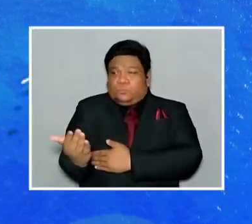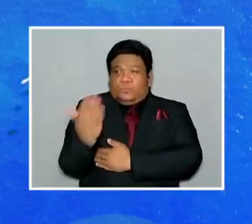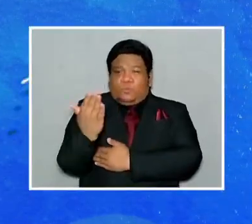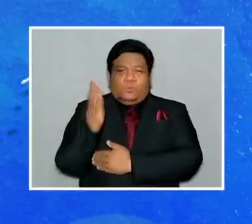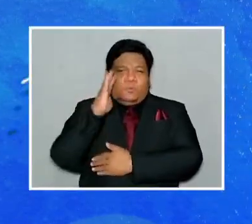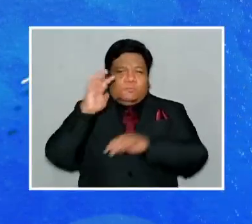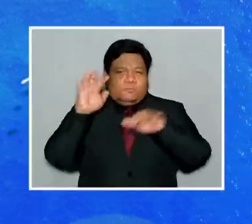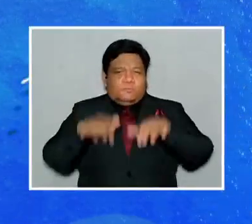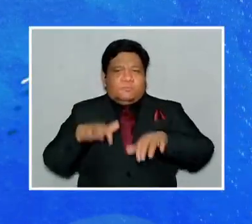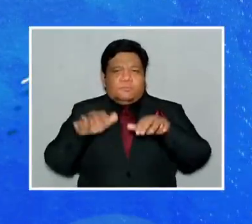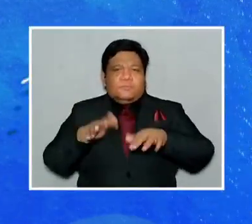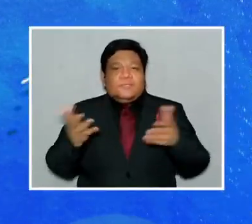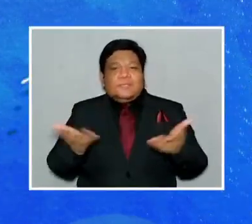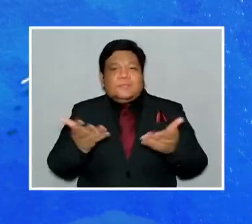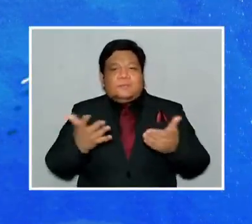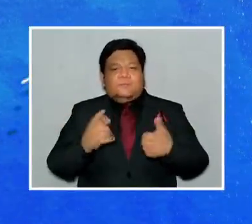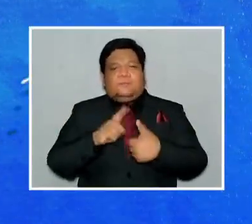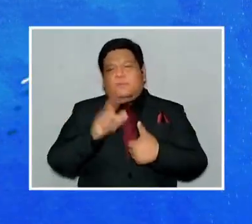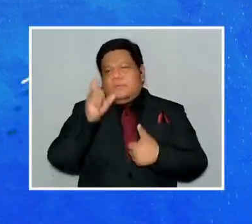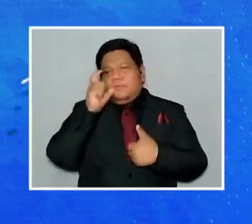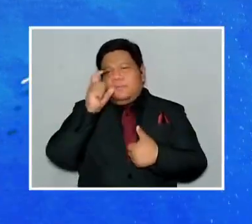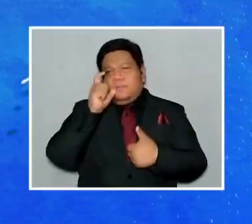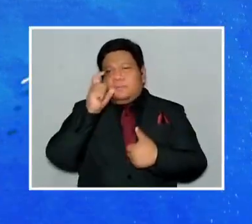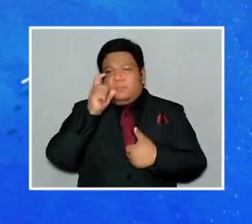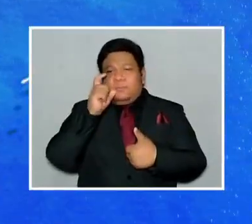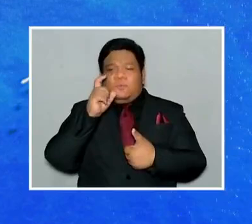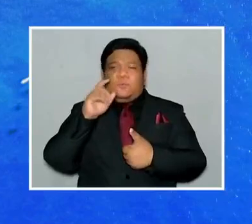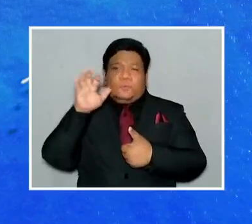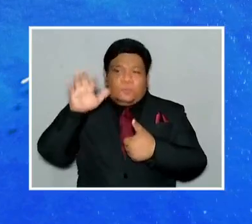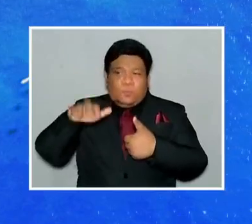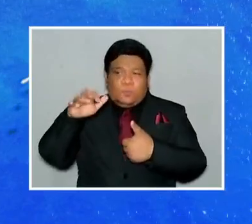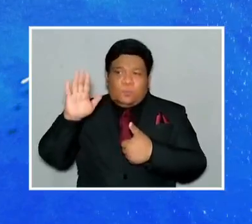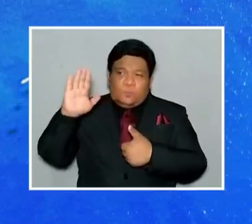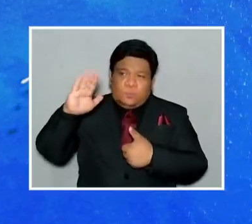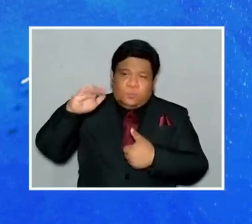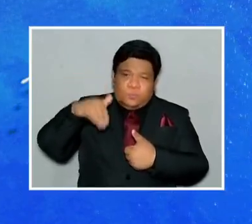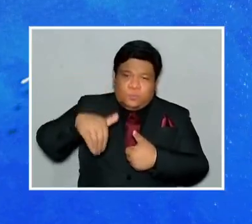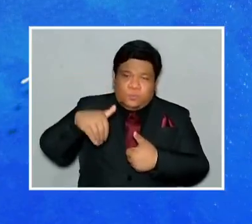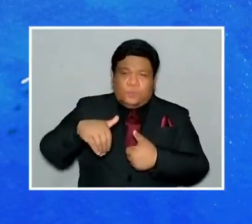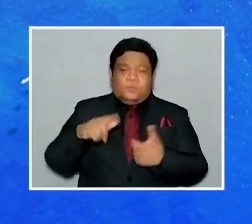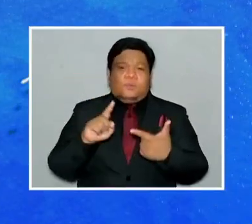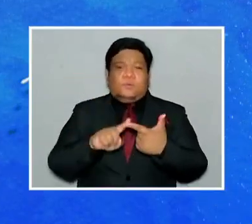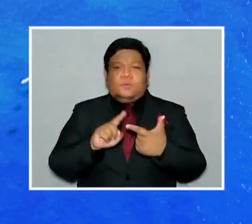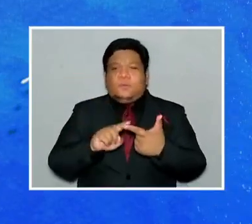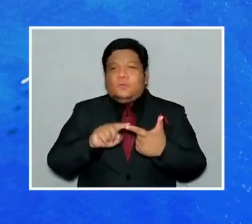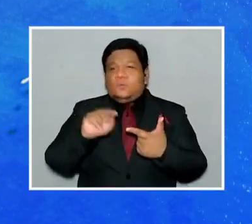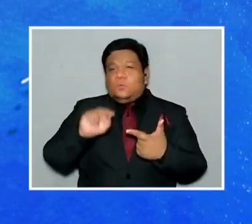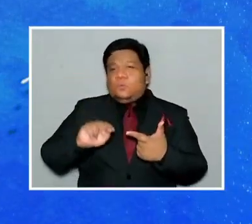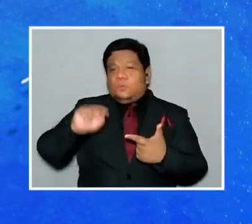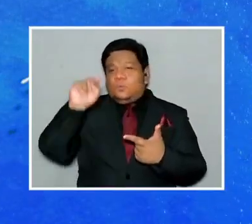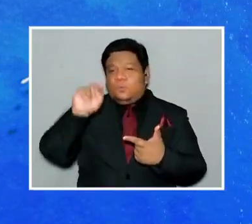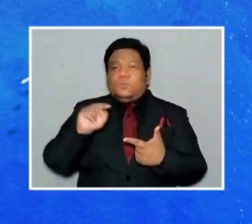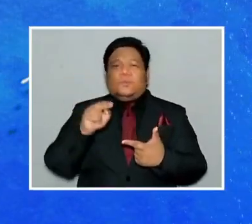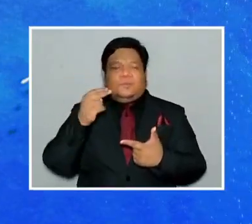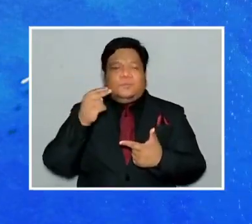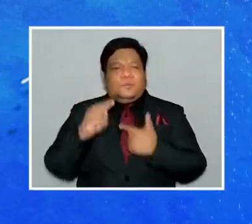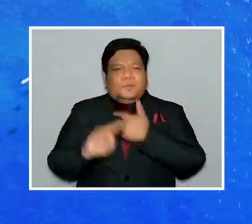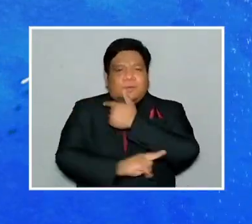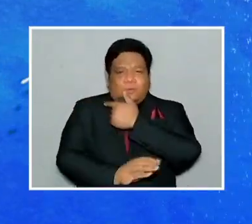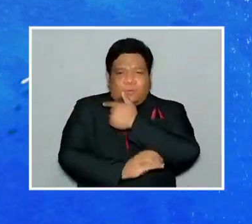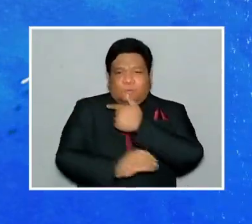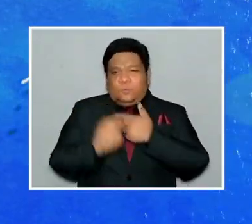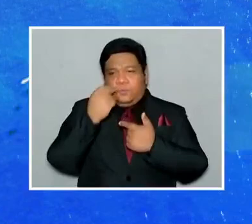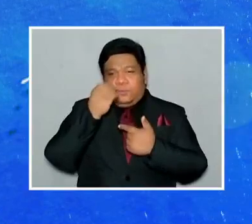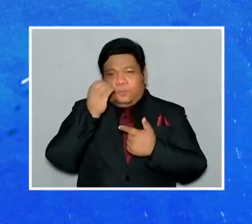Leyte province at hihina po iyan at magtatagal hanggang gabi maging dito sa may hilagang bahagi ng Negros. Buong araw naman ng